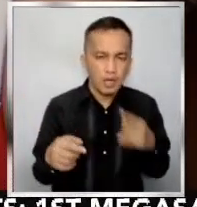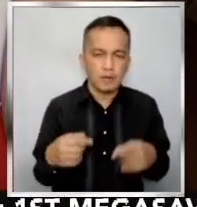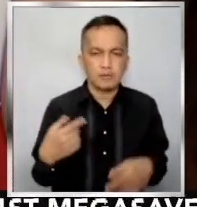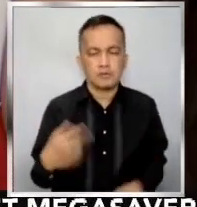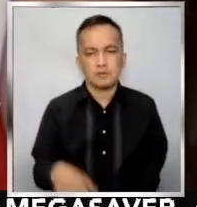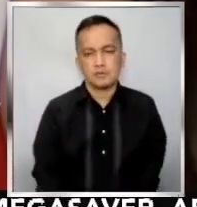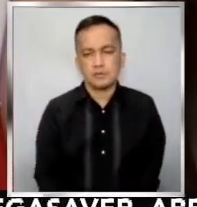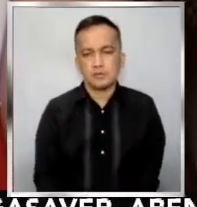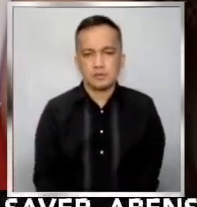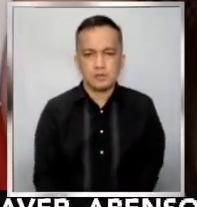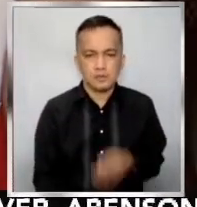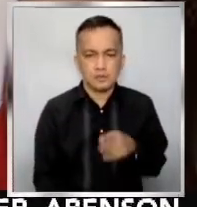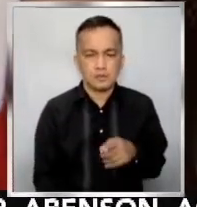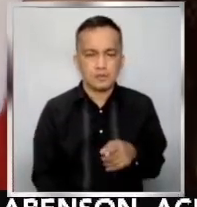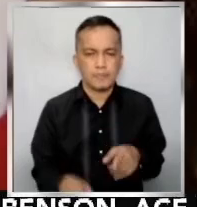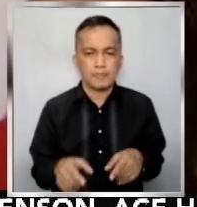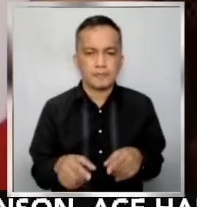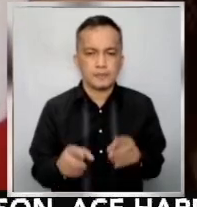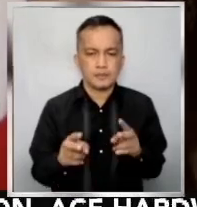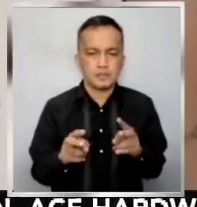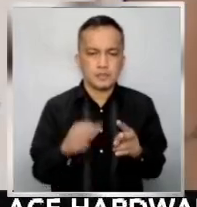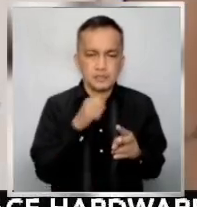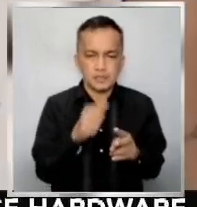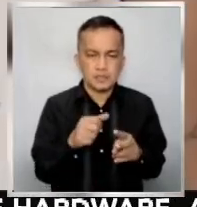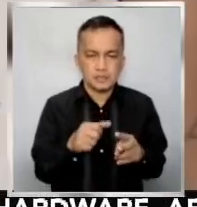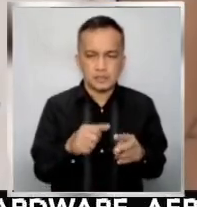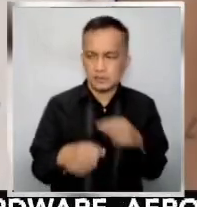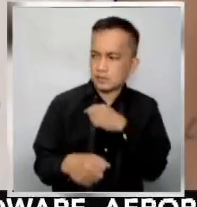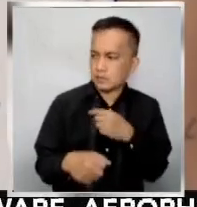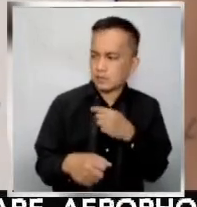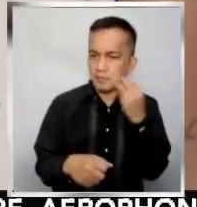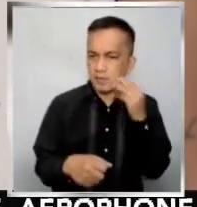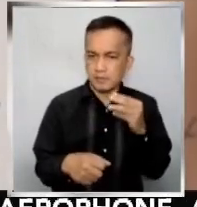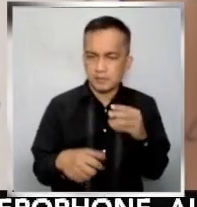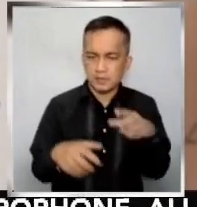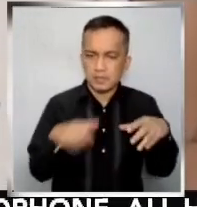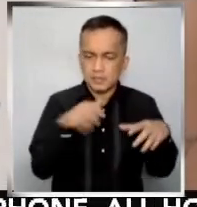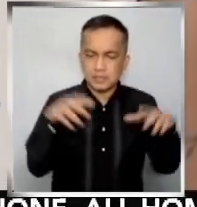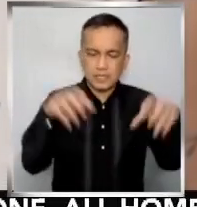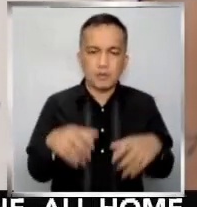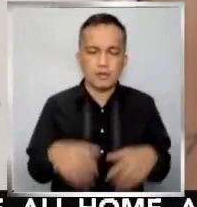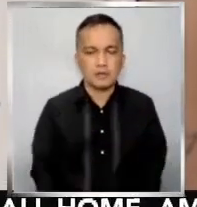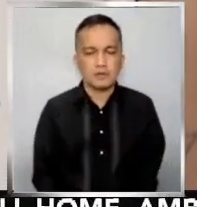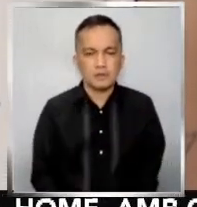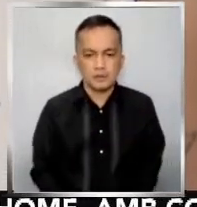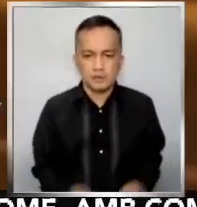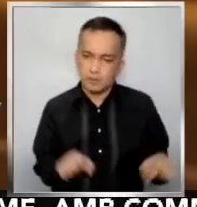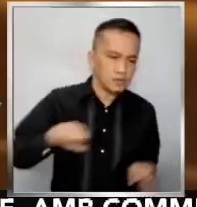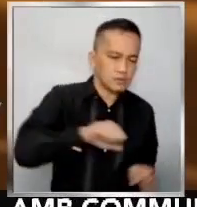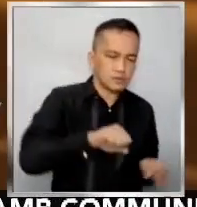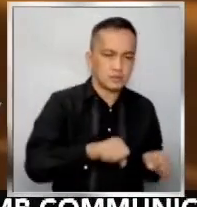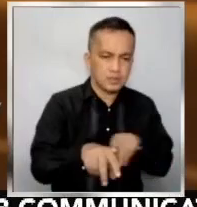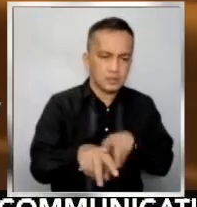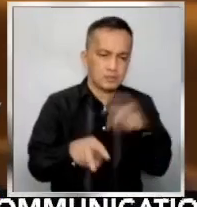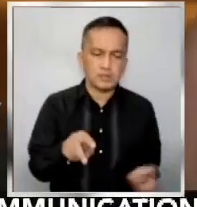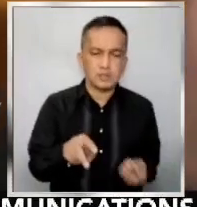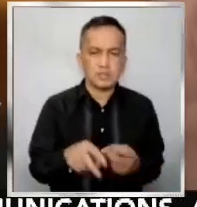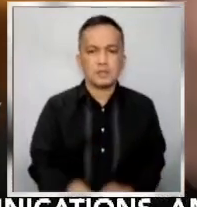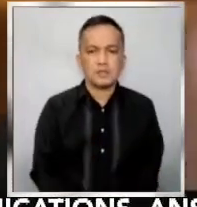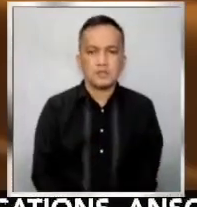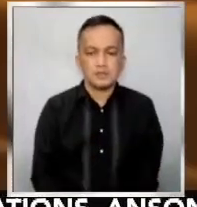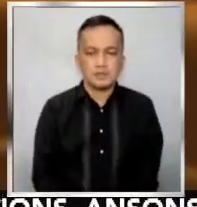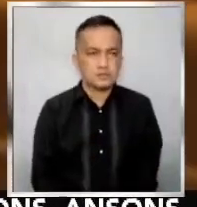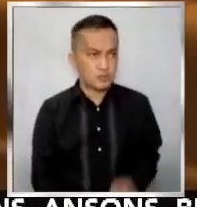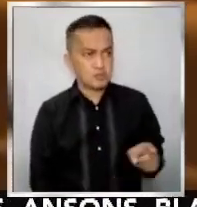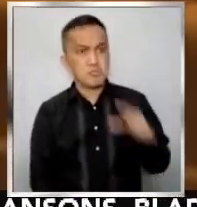Ayun, hindi agad nakakahawak si ma'am. Gumiwang po kami. Tapos nalaglag siya. Mabilis pong takbo niyan eh.